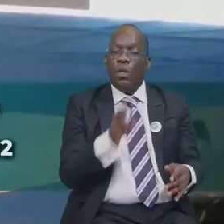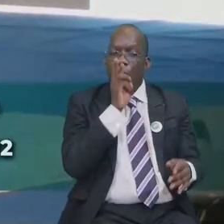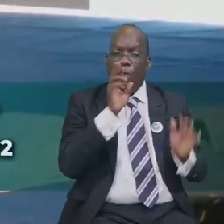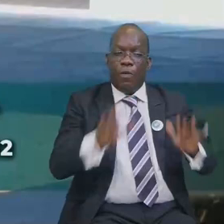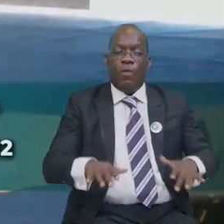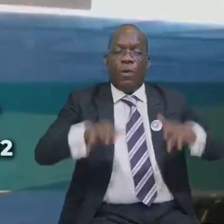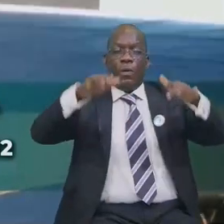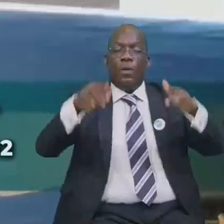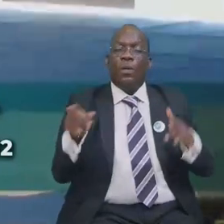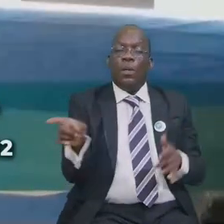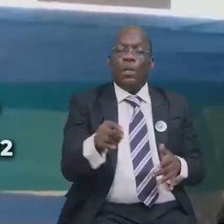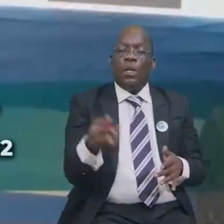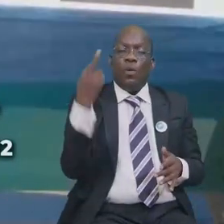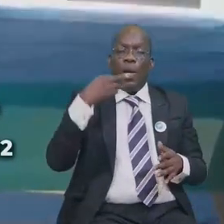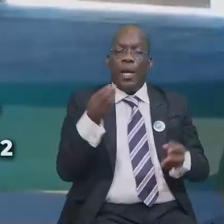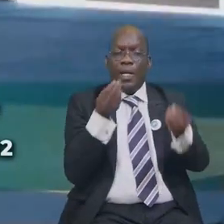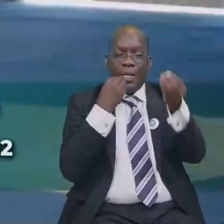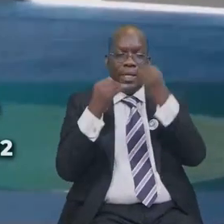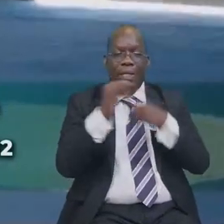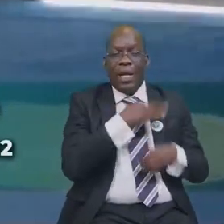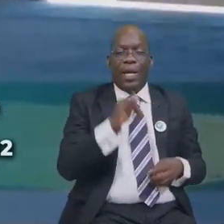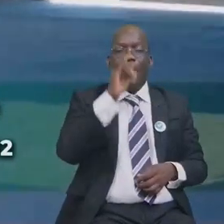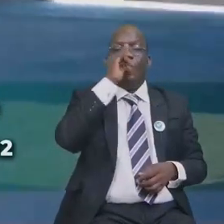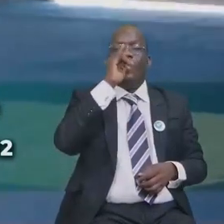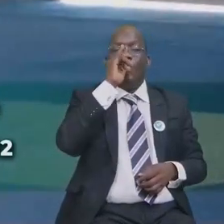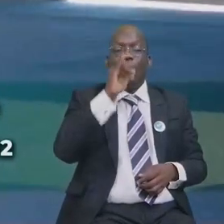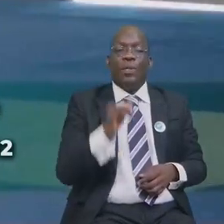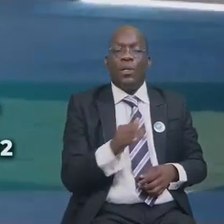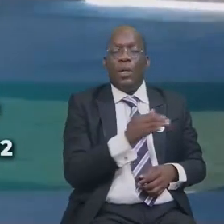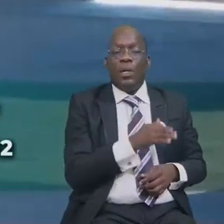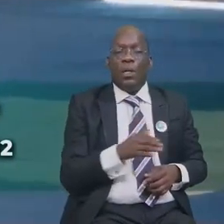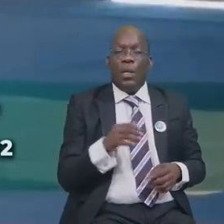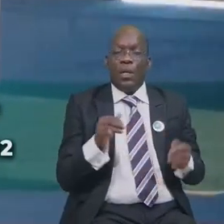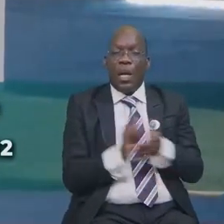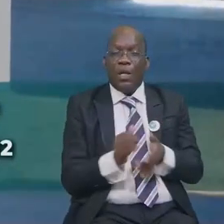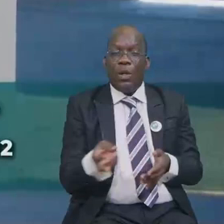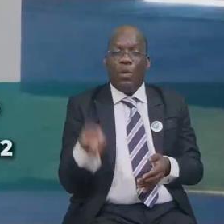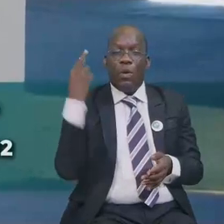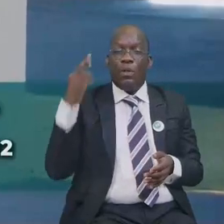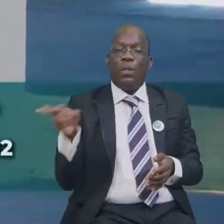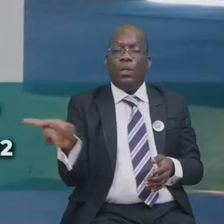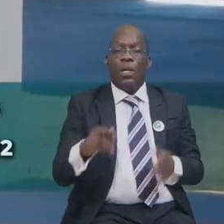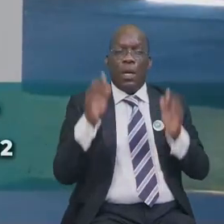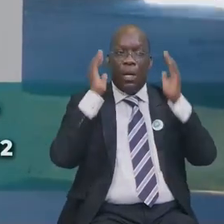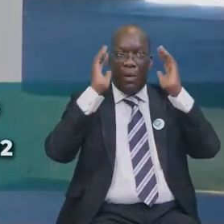les hommes mangeaient et buvaient. C'était leur concentration.